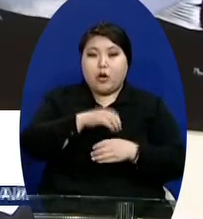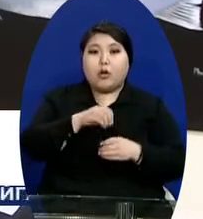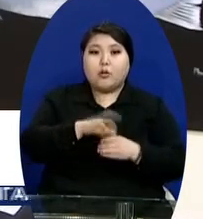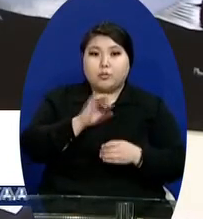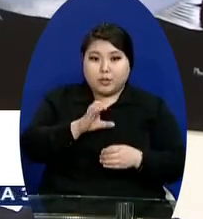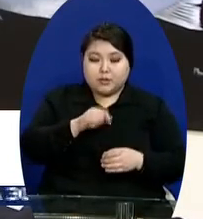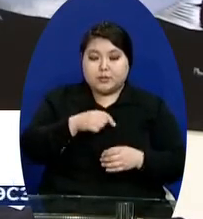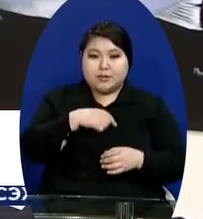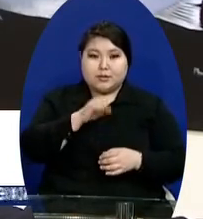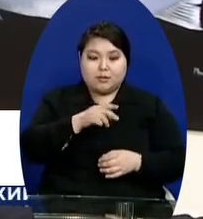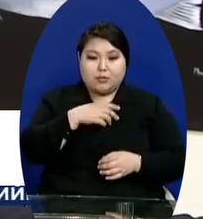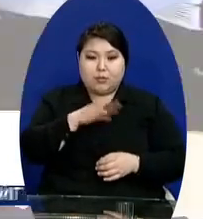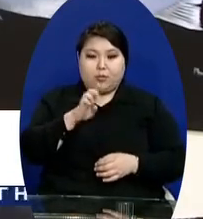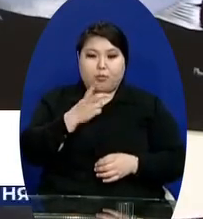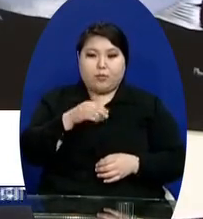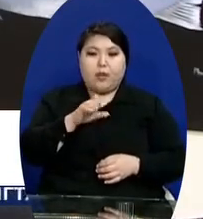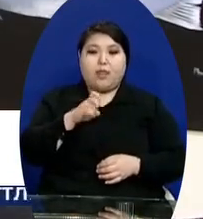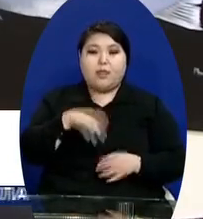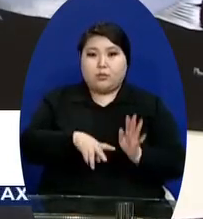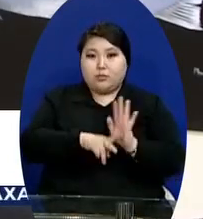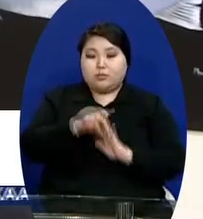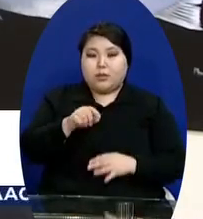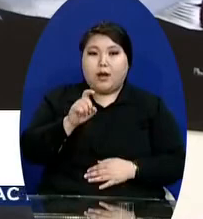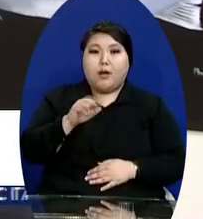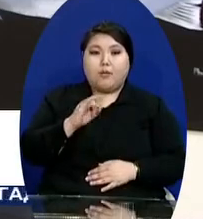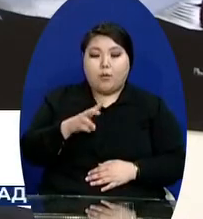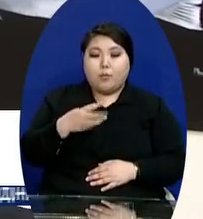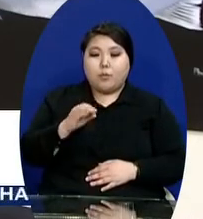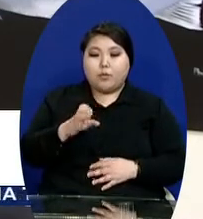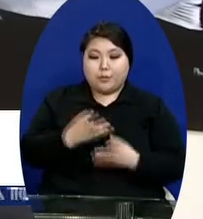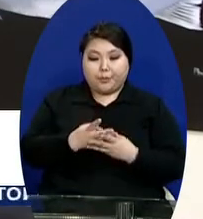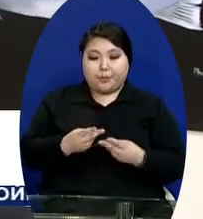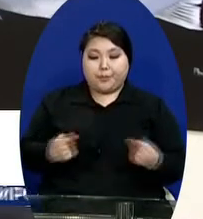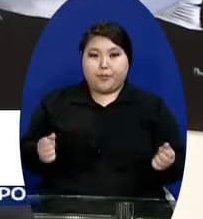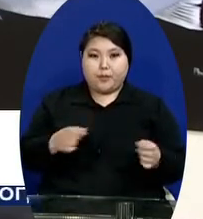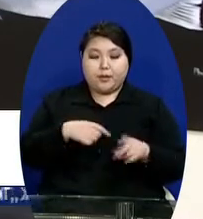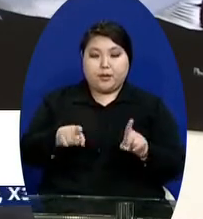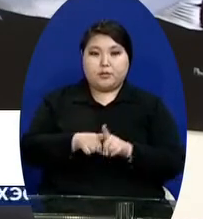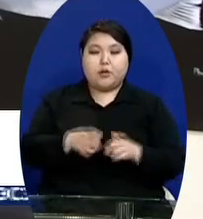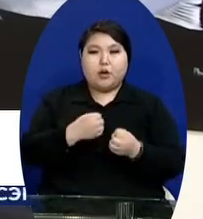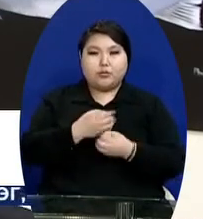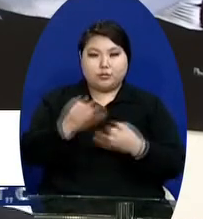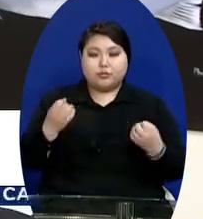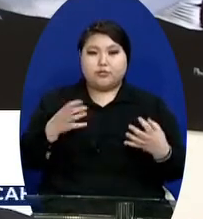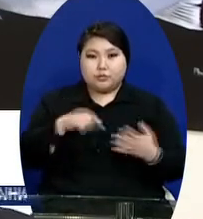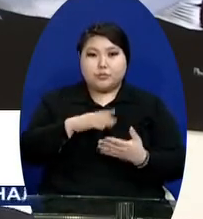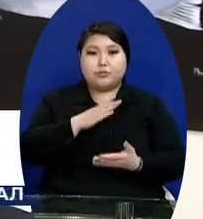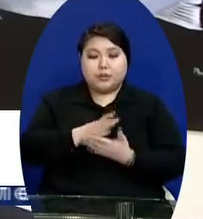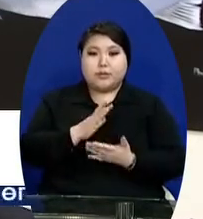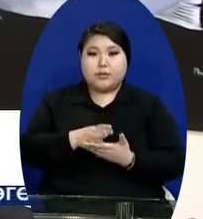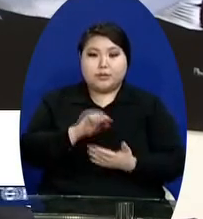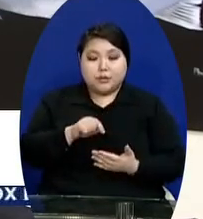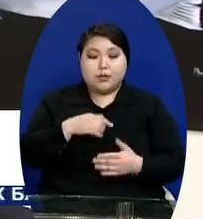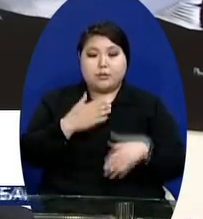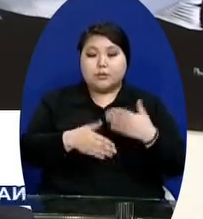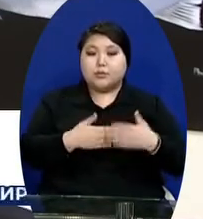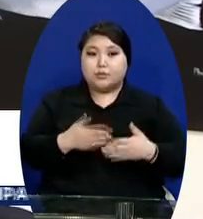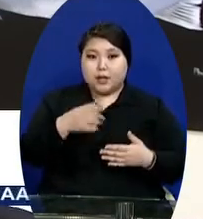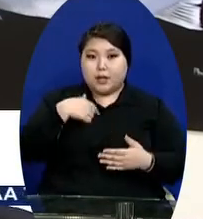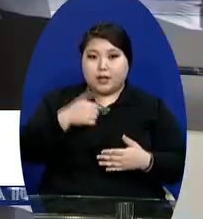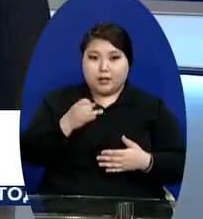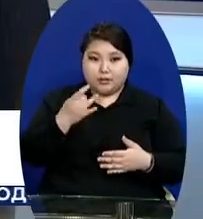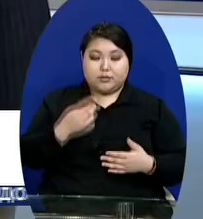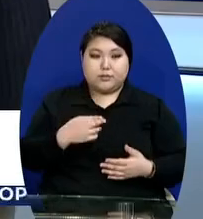л саянд бол нөгөө бүтэлд үүснээр хаврах мөс хайлахтай зэрэгцэж одоо энэ олон тооны зөвс гарч байгаа юм үйлдэлүүд бол одоо гарч